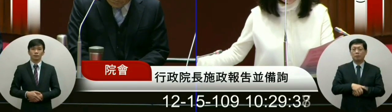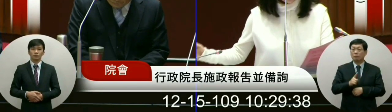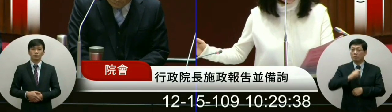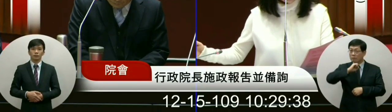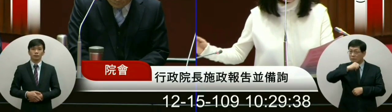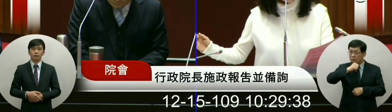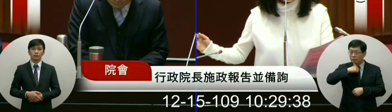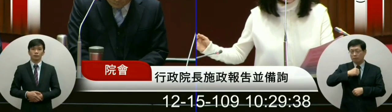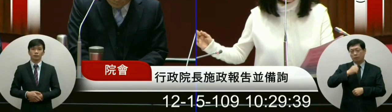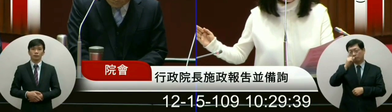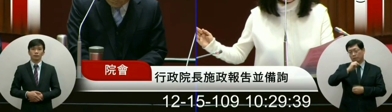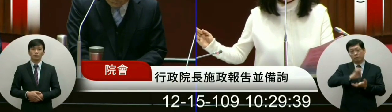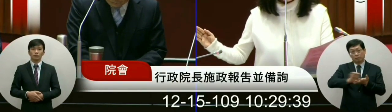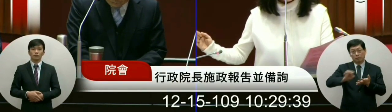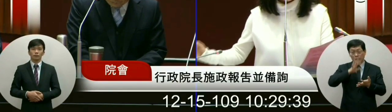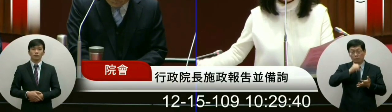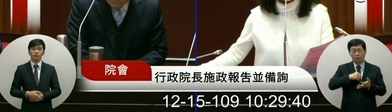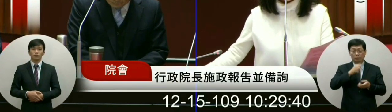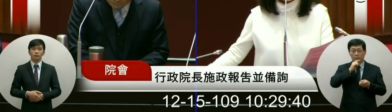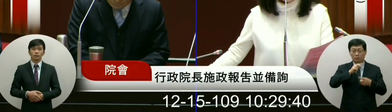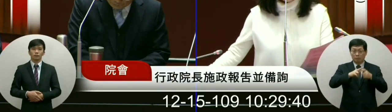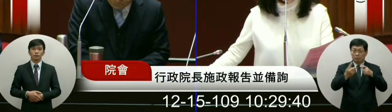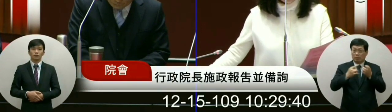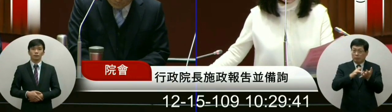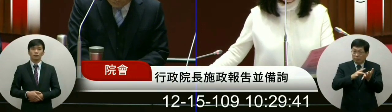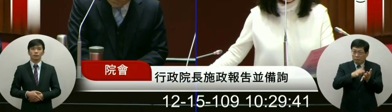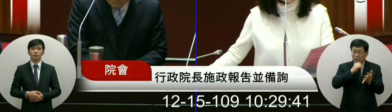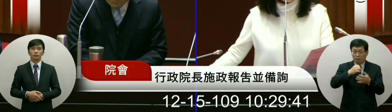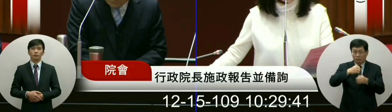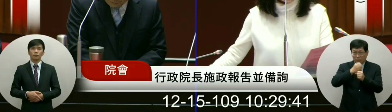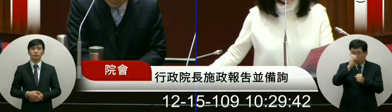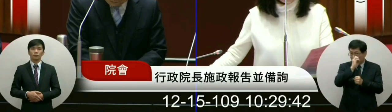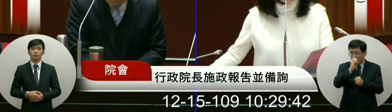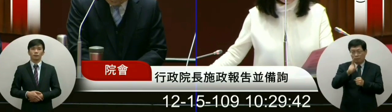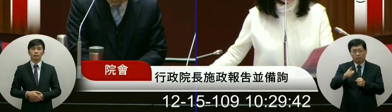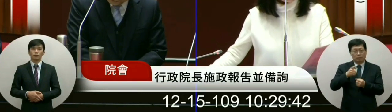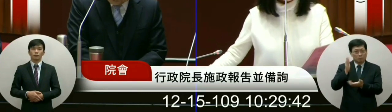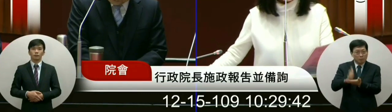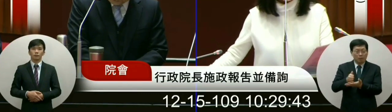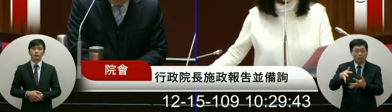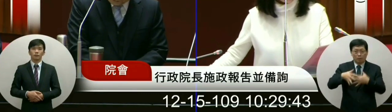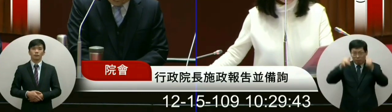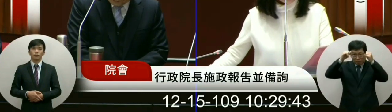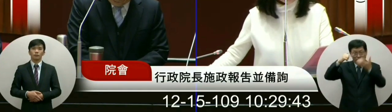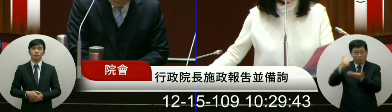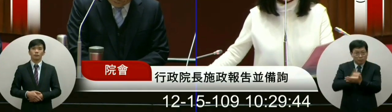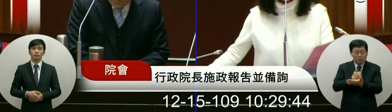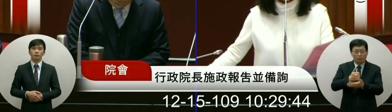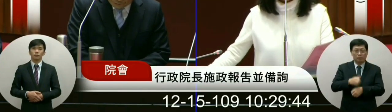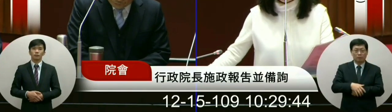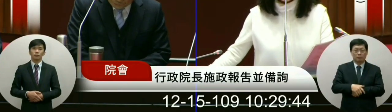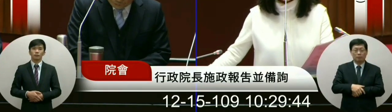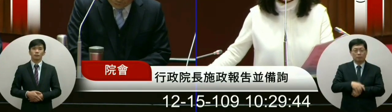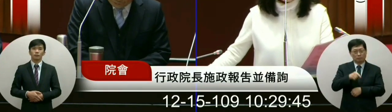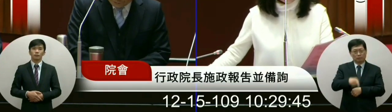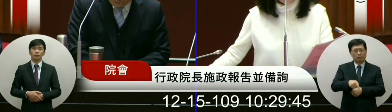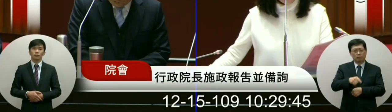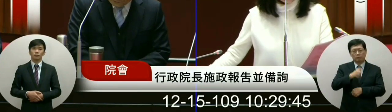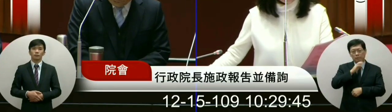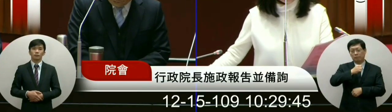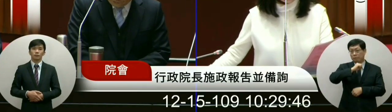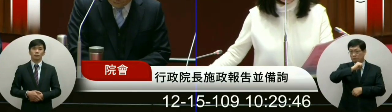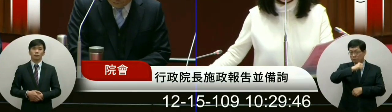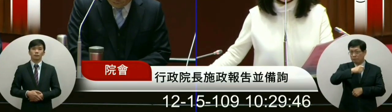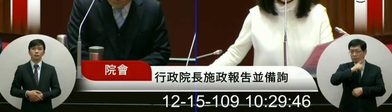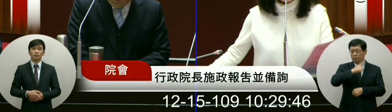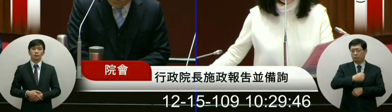台湾用瘦肉精零检出作为禁止美牛进口的争议，是